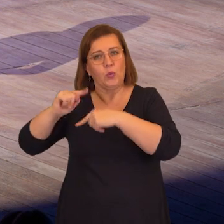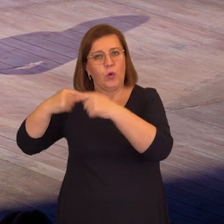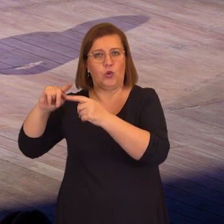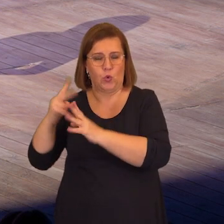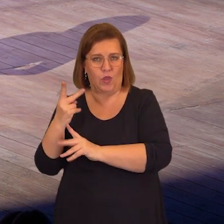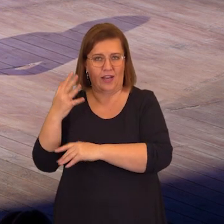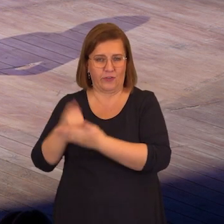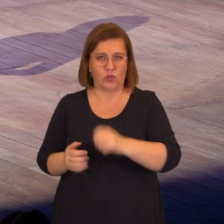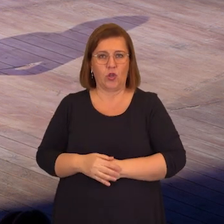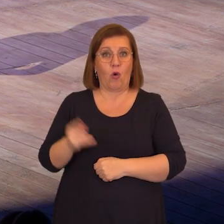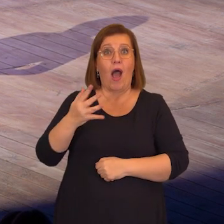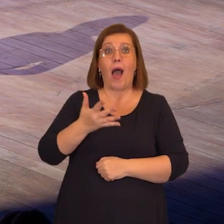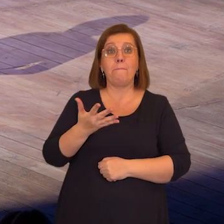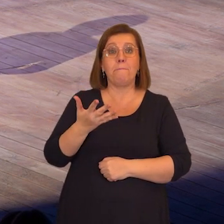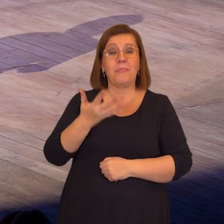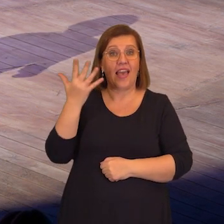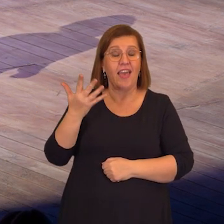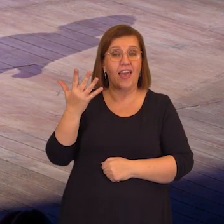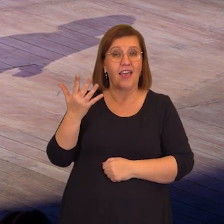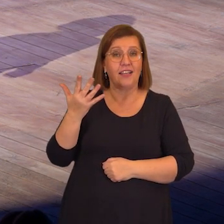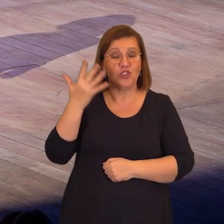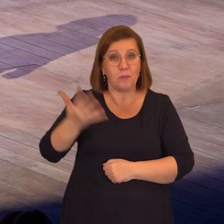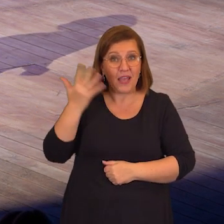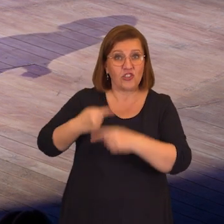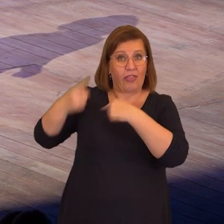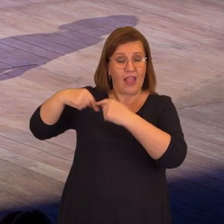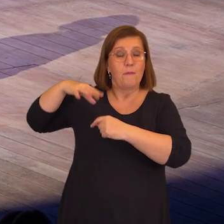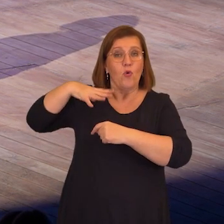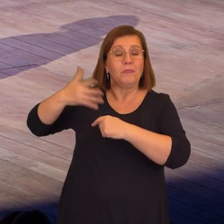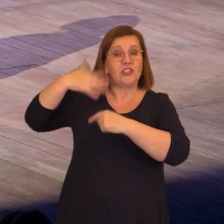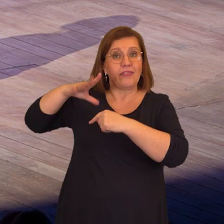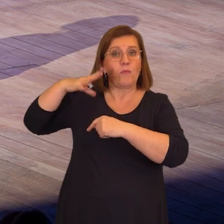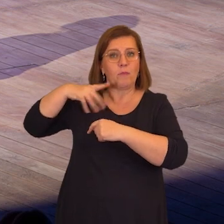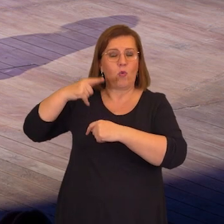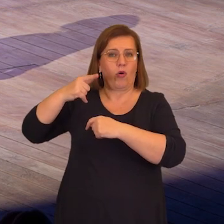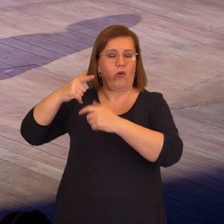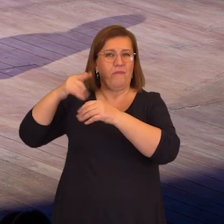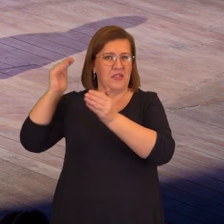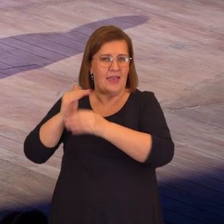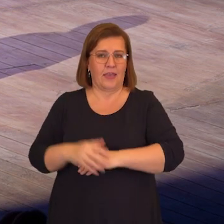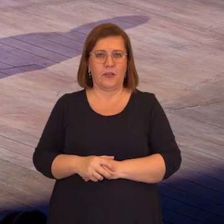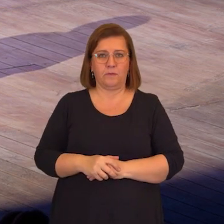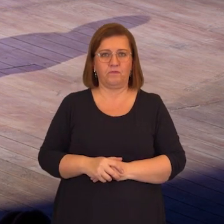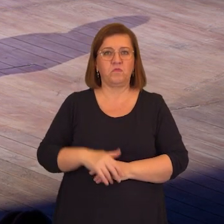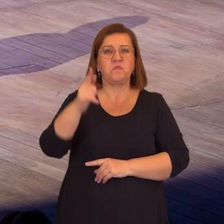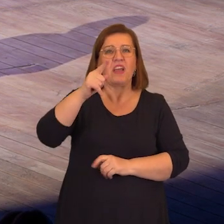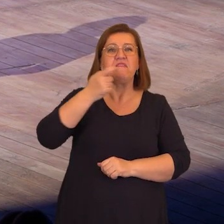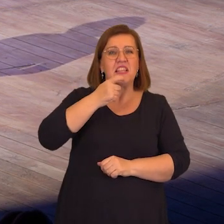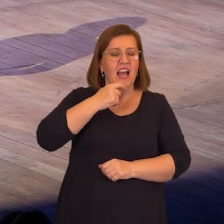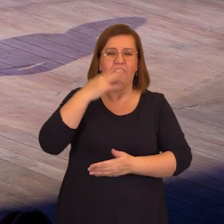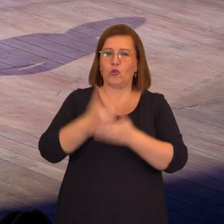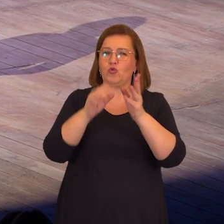lat temu to było 42%. W Skandynawii recyklinguje się wszystkie plastikowe butelki, natomiast w Polsce